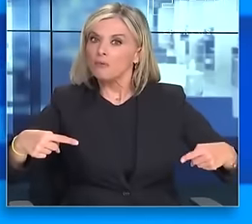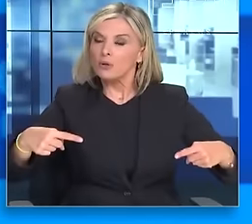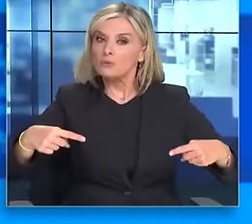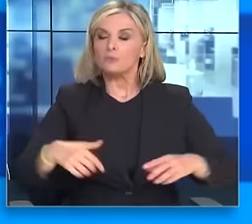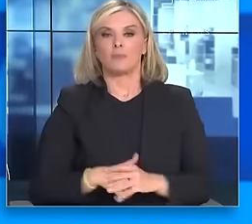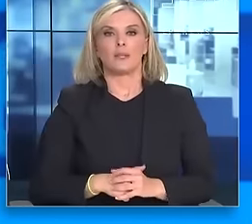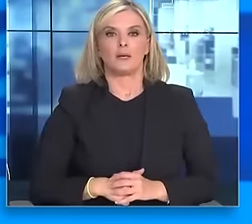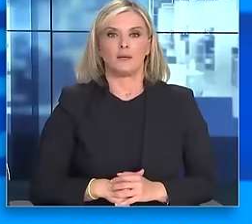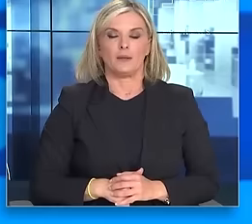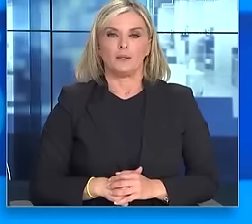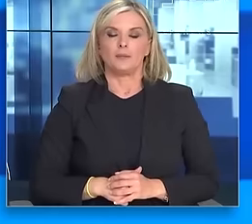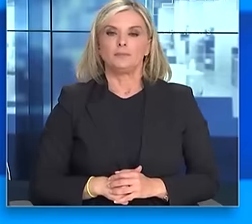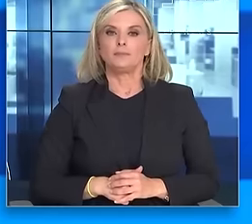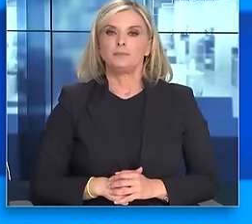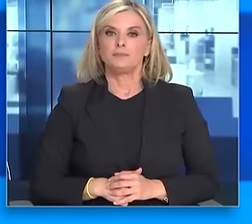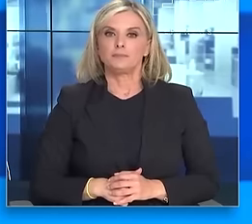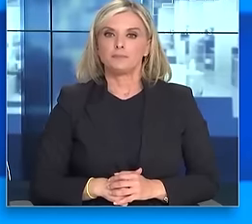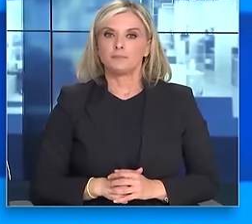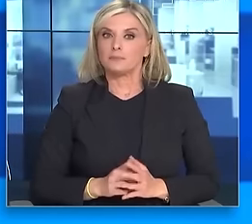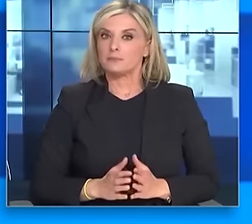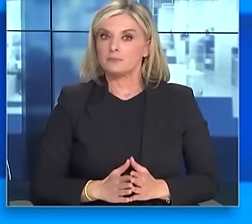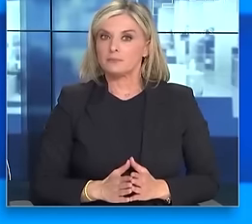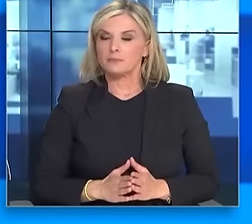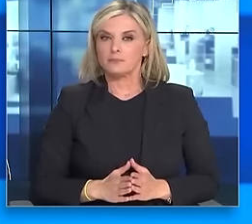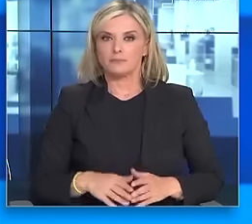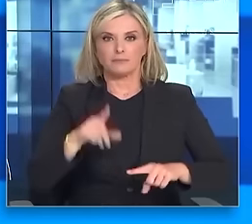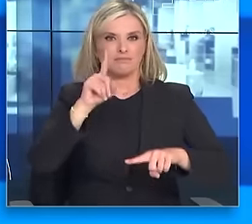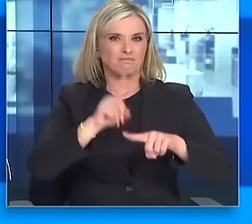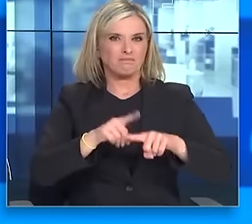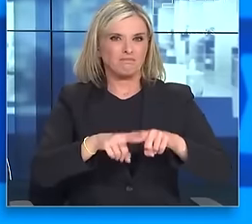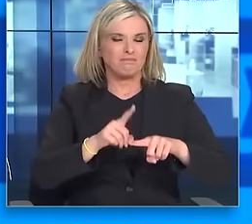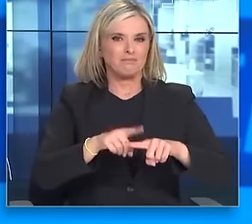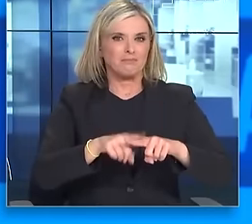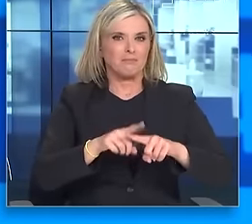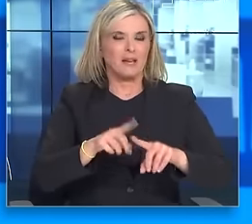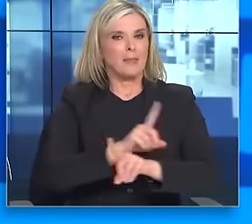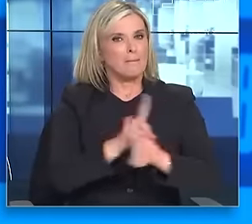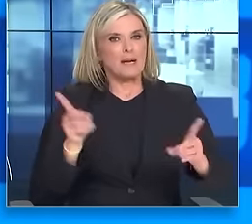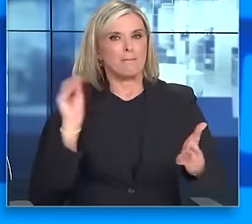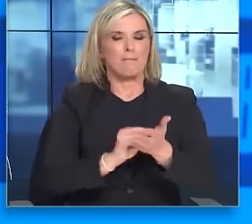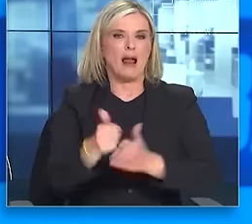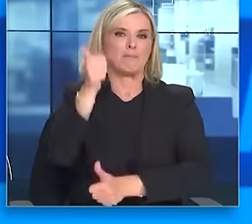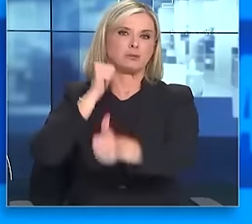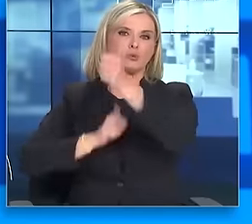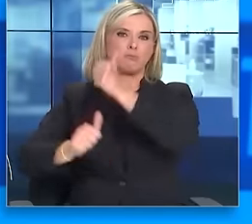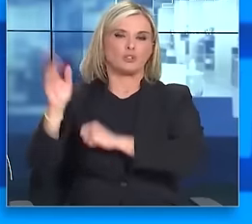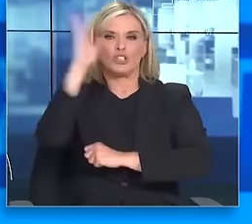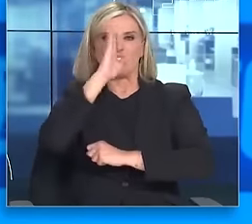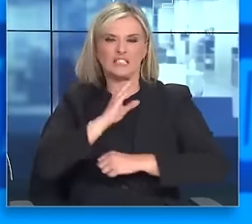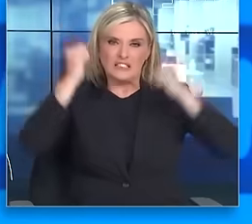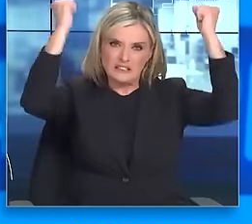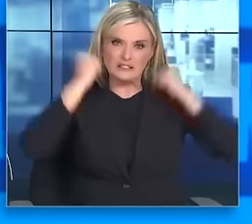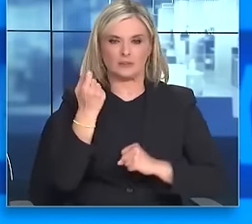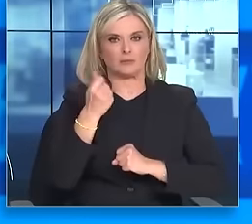Αυτό το νομίζω το έχουμε ήδη πετύχει, να μην υπάρχει ποτέ, να μην ξαναγυρίσει ποτέ το φάσμα μιας ενδεχόμενης χρεοκοπίας. Να είναι δεδομένο ότι η Ελλάδα είναι μια